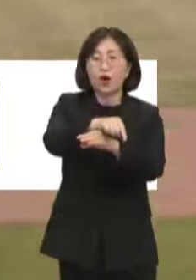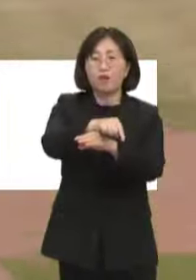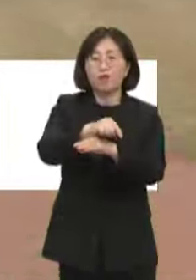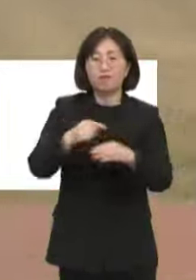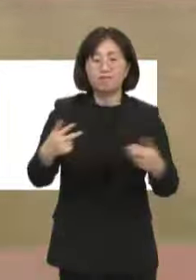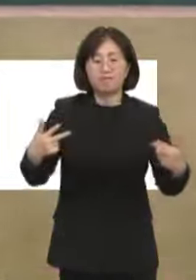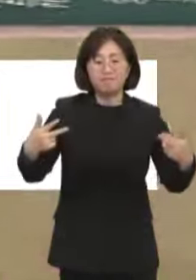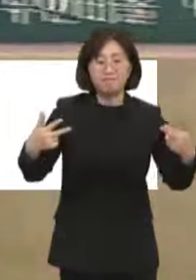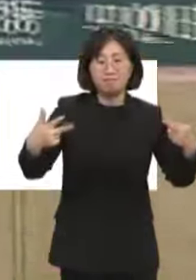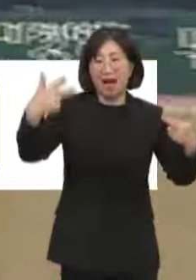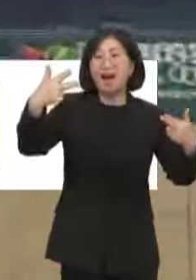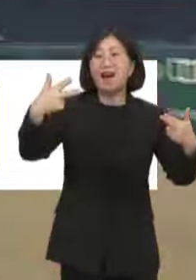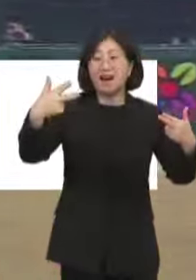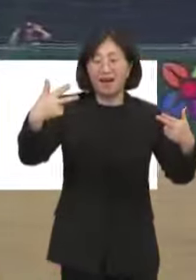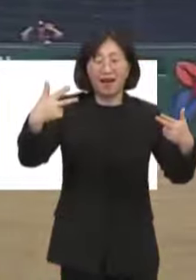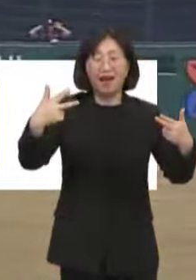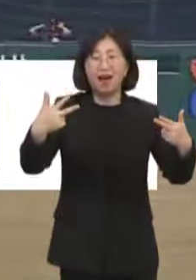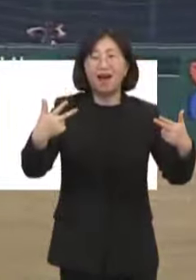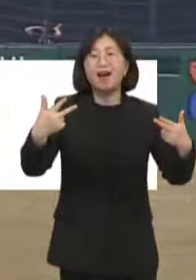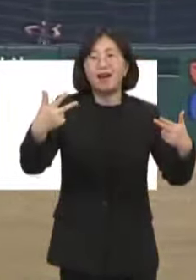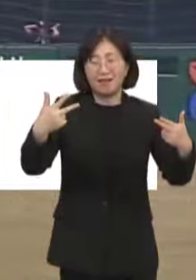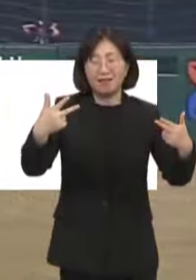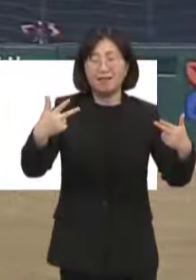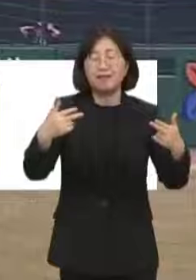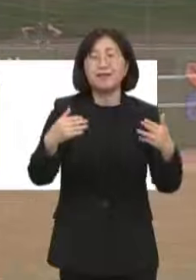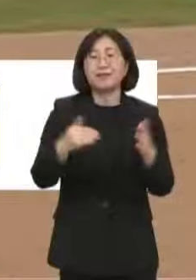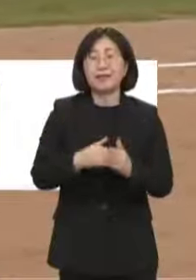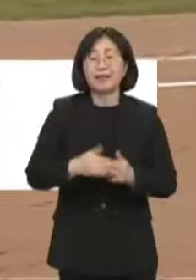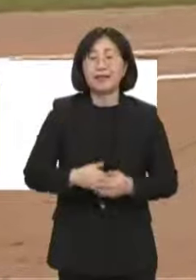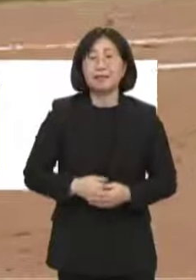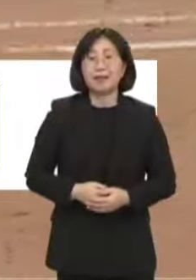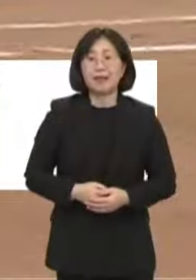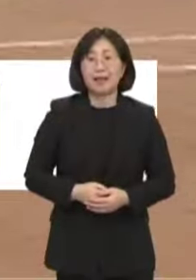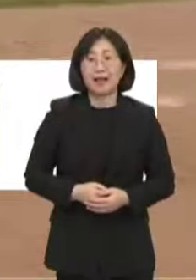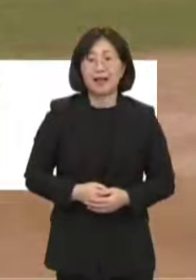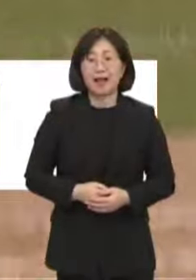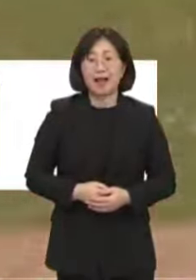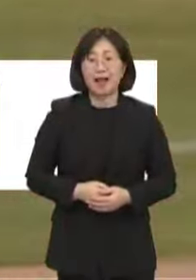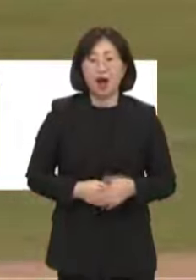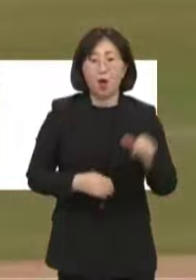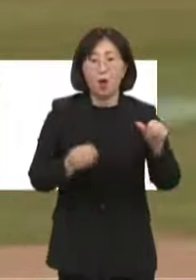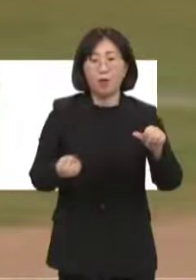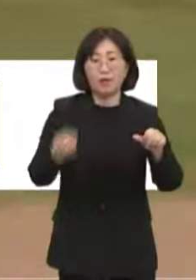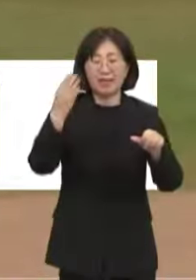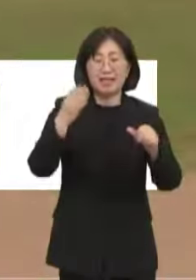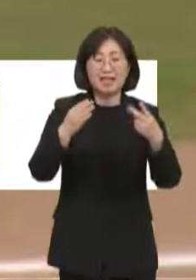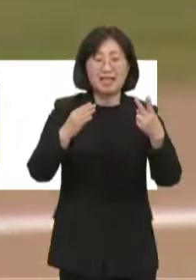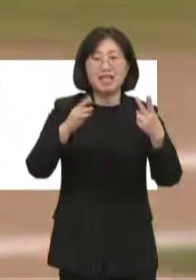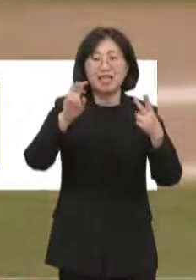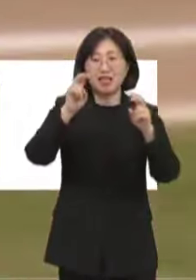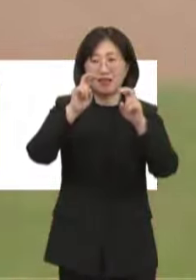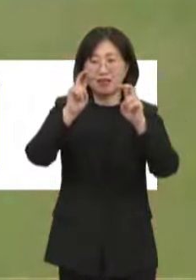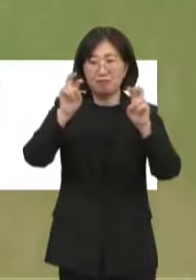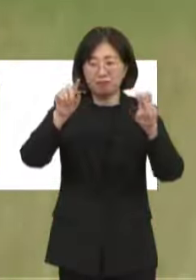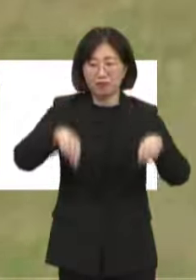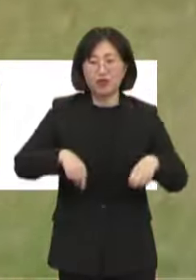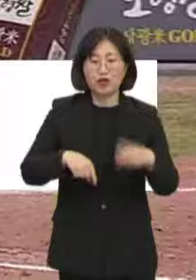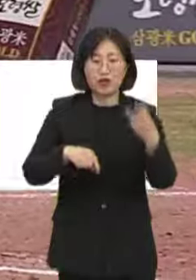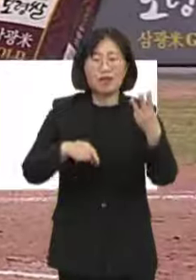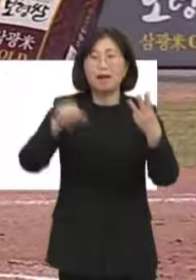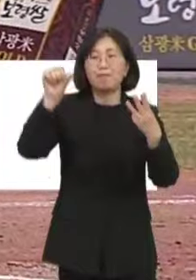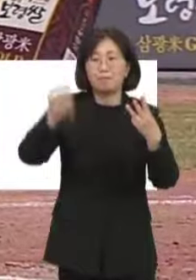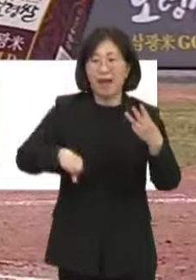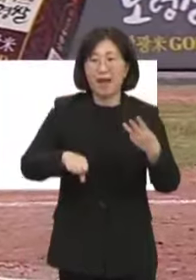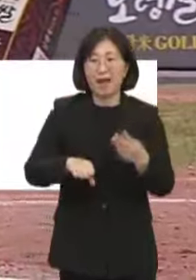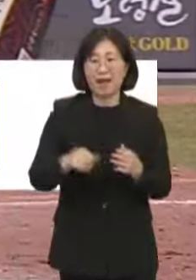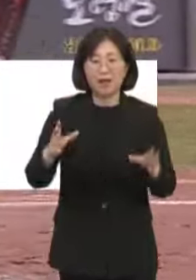경기를 원점으로 되돌렸지만 끝내 뒤집진 못했습니다. 5승 2무 3패를 기록하며 시범경기를 3위로 마친